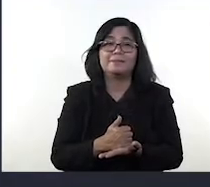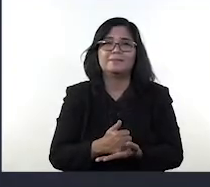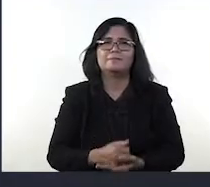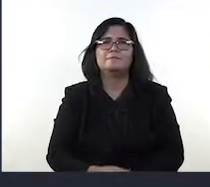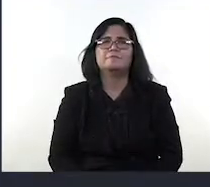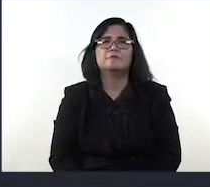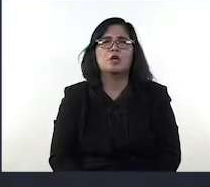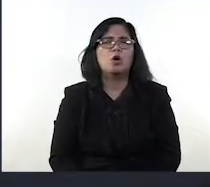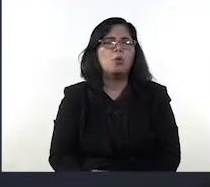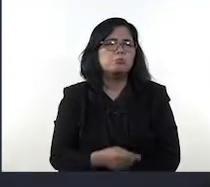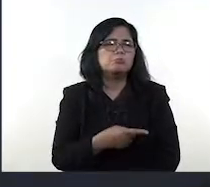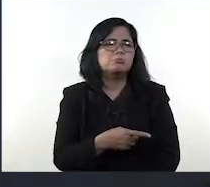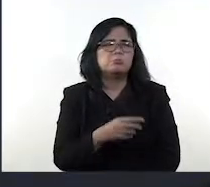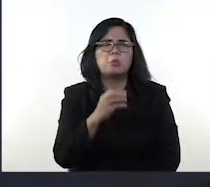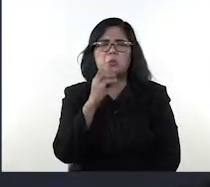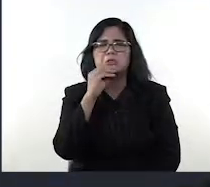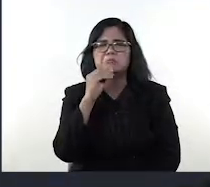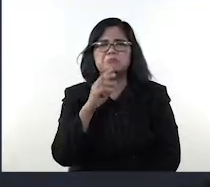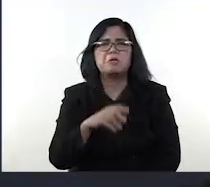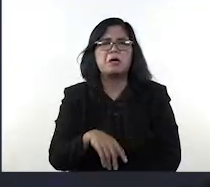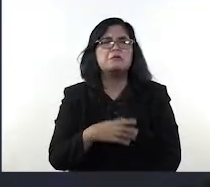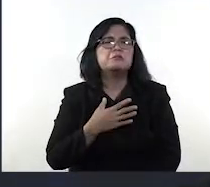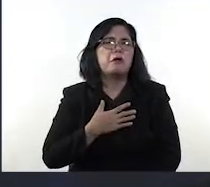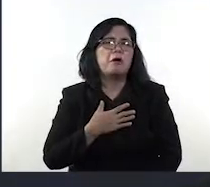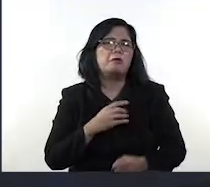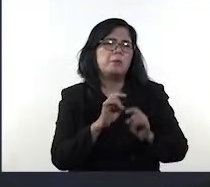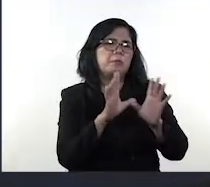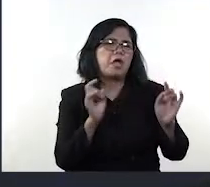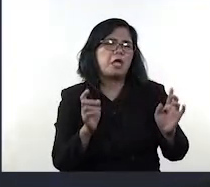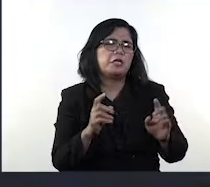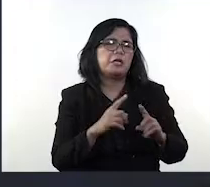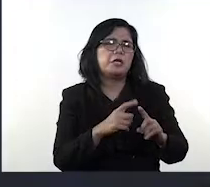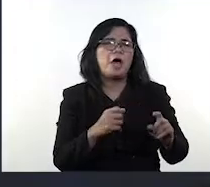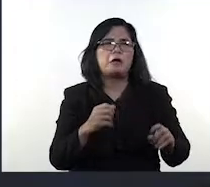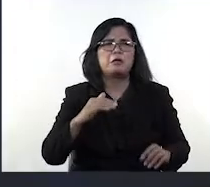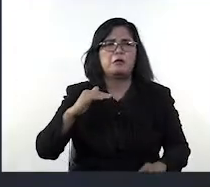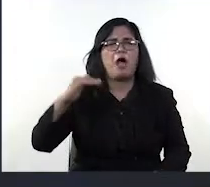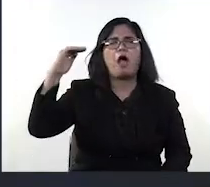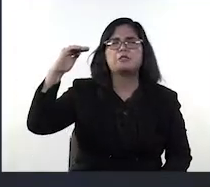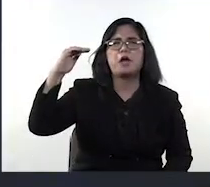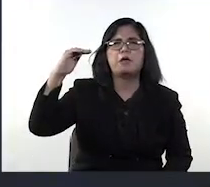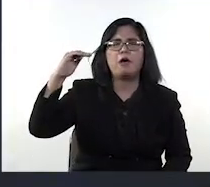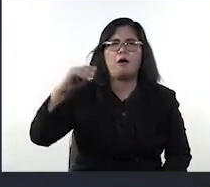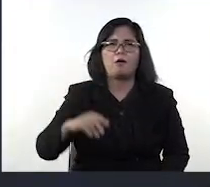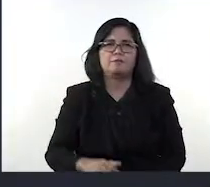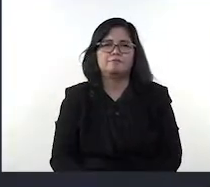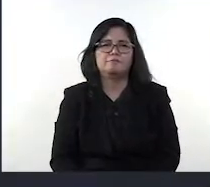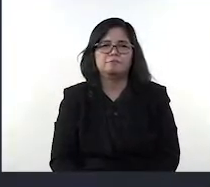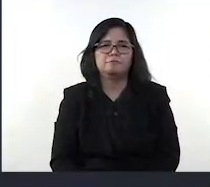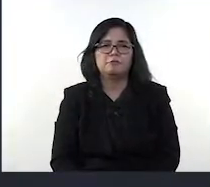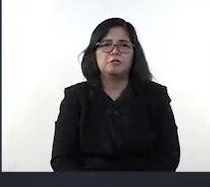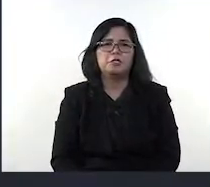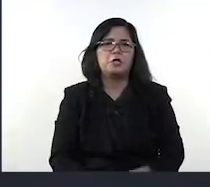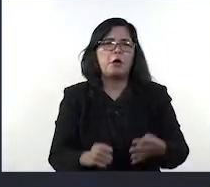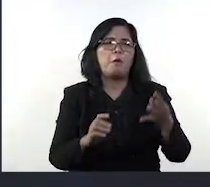internet ah kalau pokok saya tuh mungkin karena anak laki-laki satu-satunya sementara kita